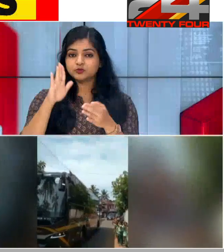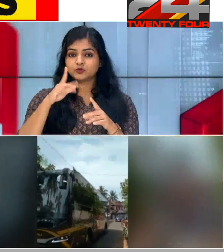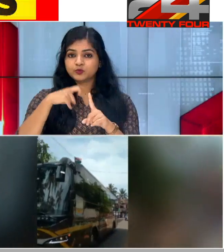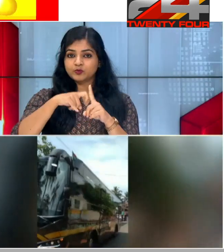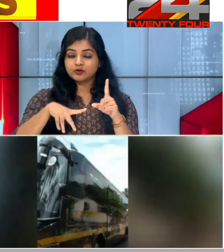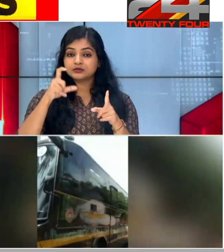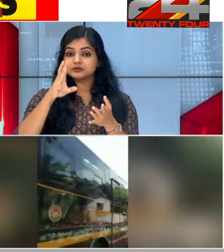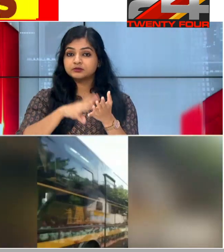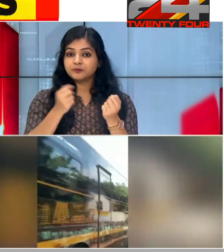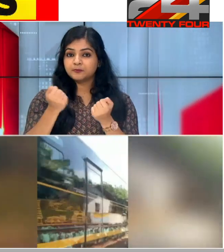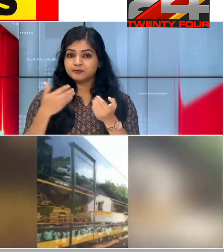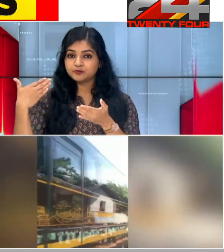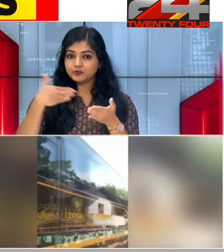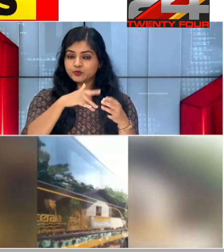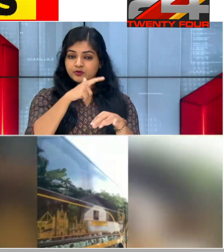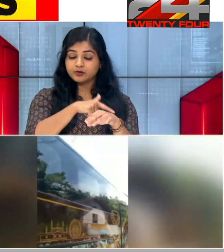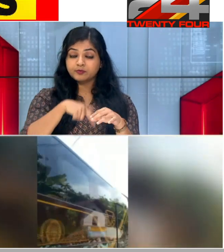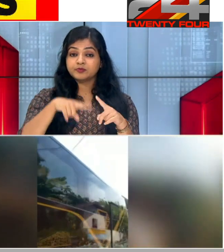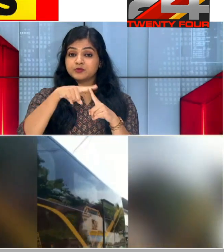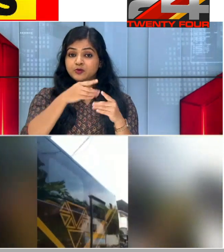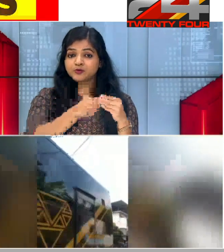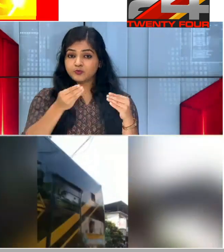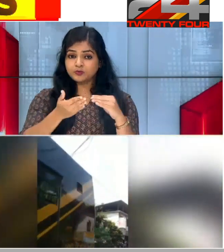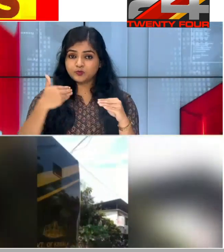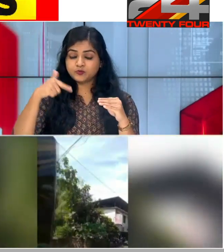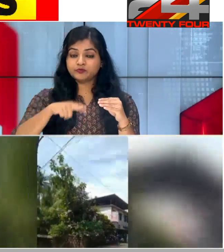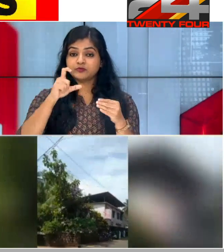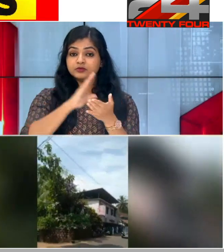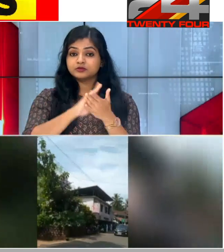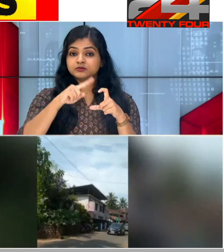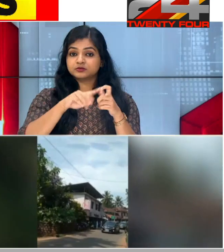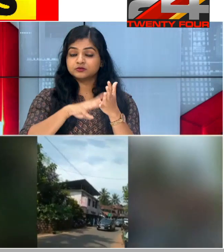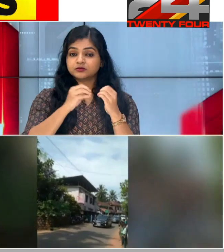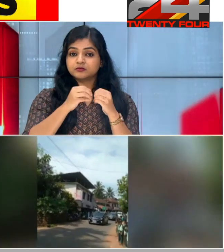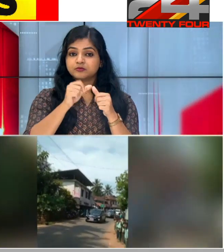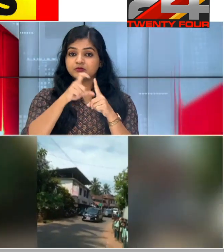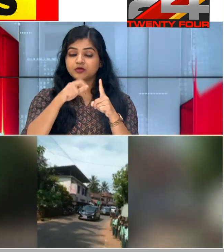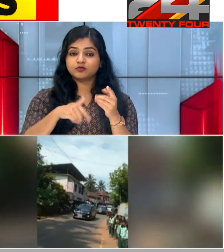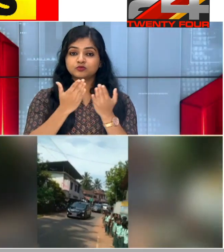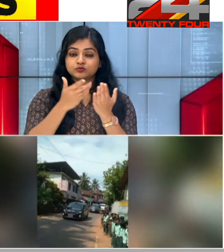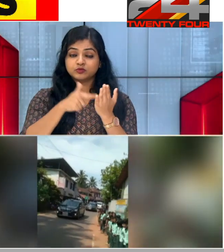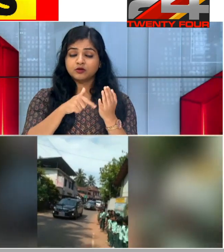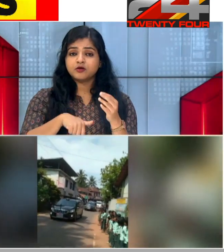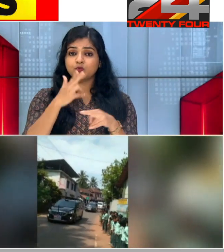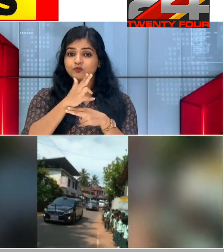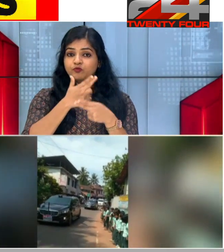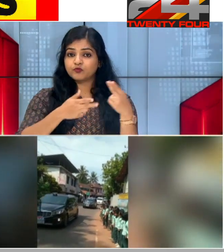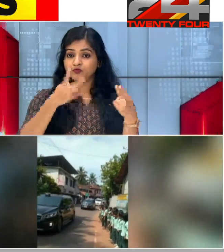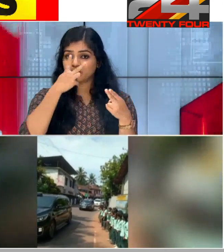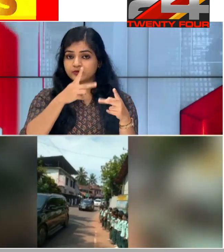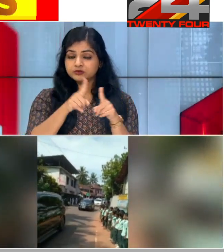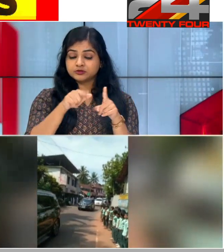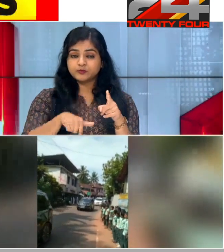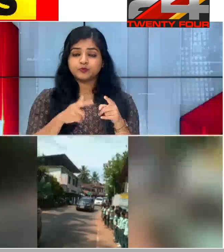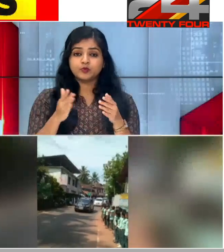സംഭവം നടക്കുന്നത്. ഇതിന് ഈ പാനൂർ എത്തുന്നതിന് മുൻപാണ് ഈ ചെമ്പാട് എൽ പി സ്കൂൾ. ഇതിനിടയിലാണ് ഇത്തരത്തിൽ നമുക്ക് ദൃശ്യങ്ങളിൽ കാണുന്നത് പോലെ ഒരു